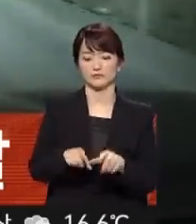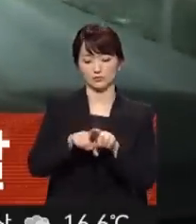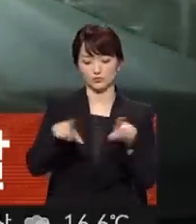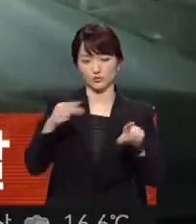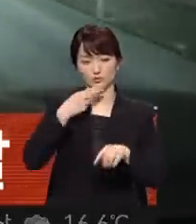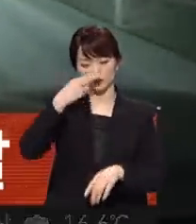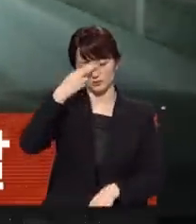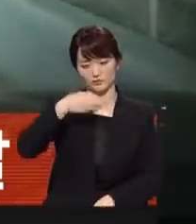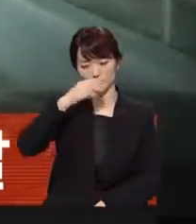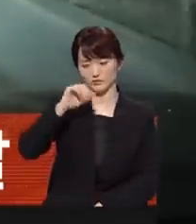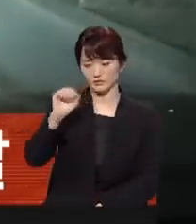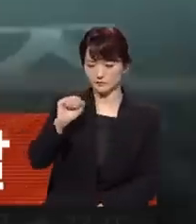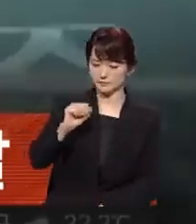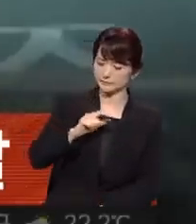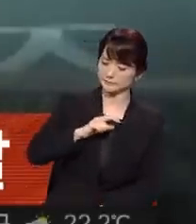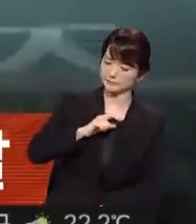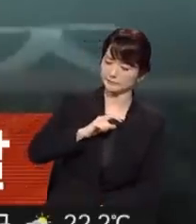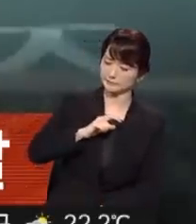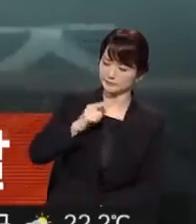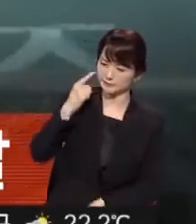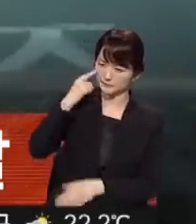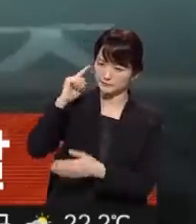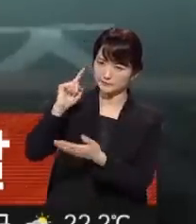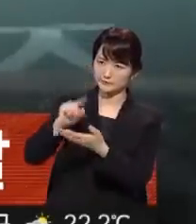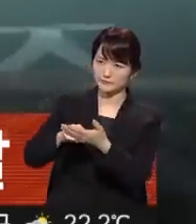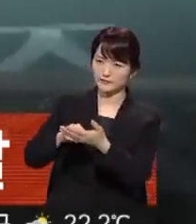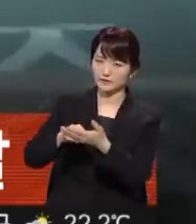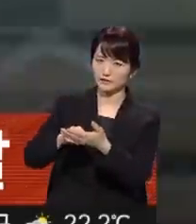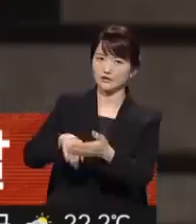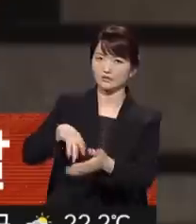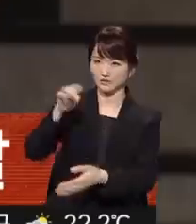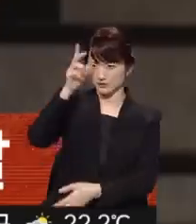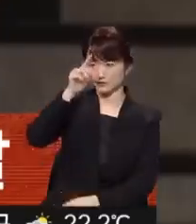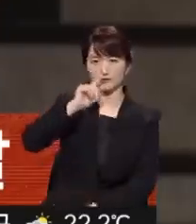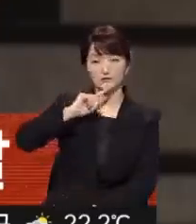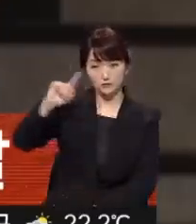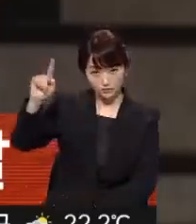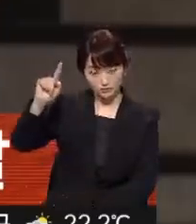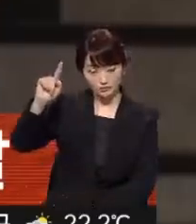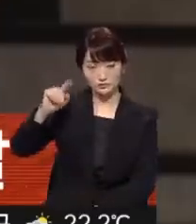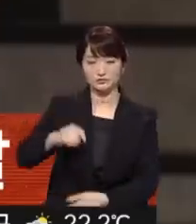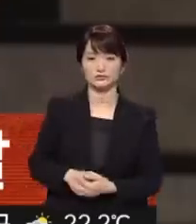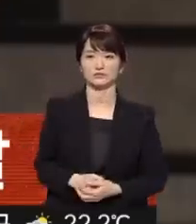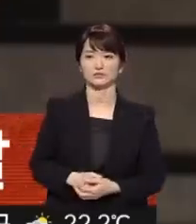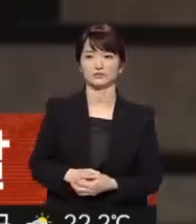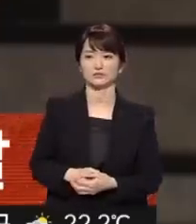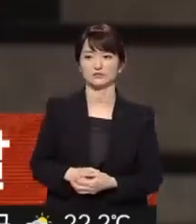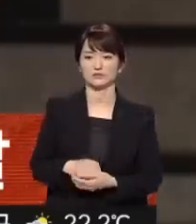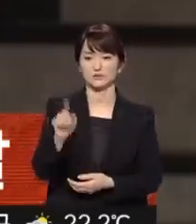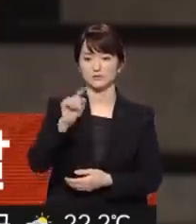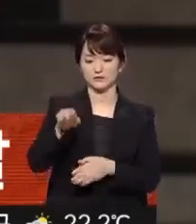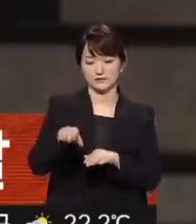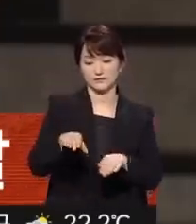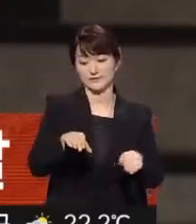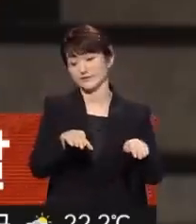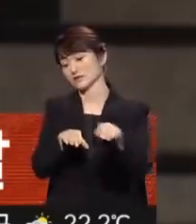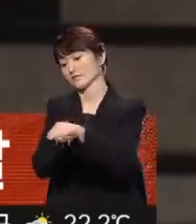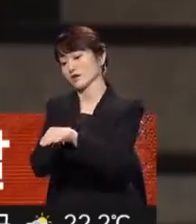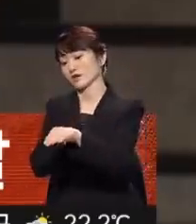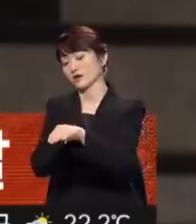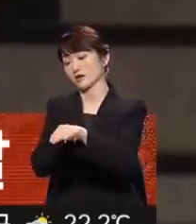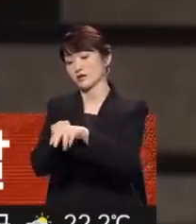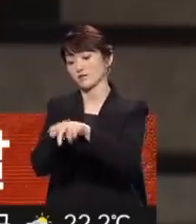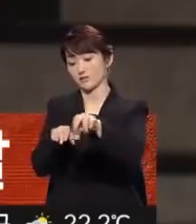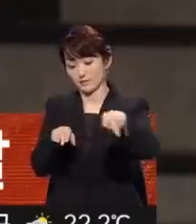음주운전 의심 차량을 발견하면 경찰에 신고부터 하는 것이 이제 그 수순인데 그렇죠. 저렇게 뭔가를 앞에 차를 막고